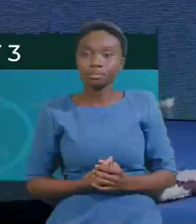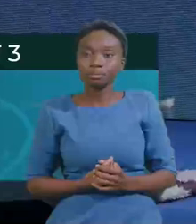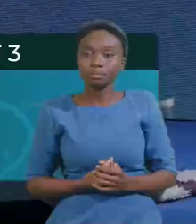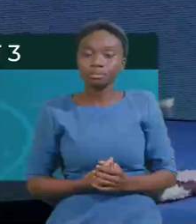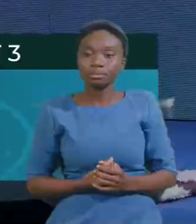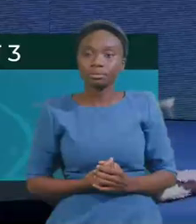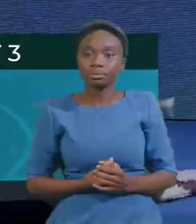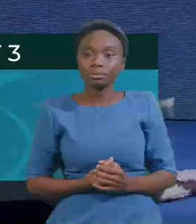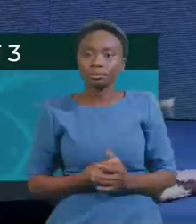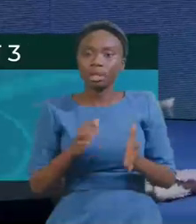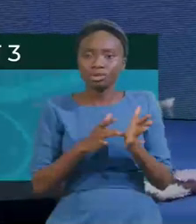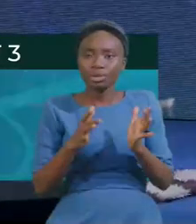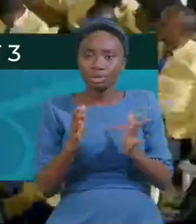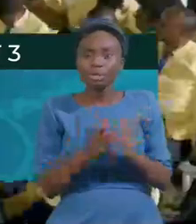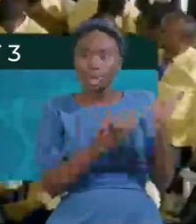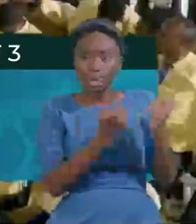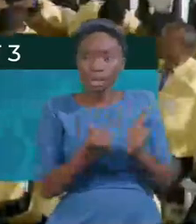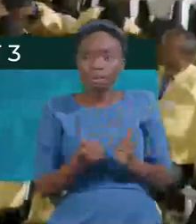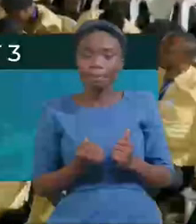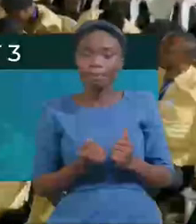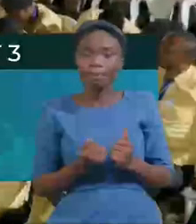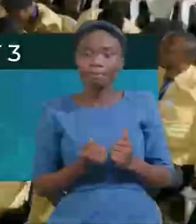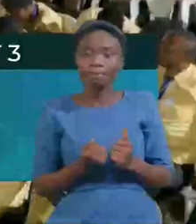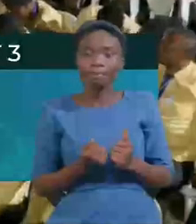Après que Jean eut été livré,